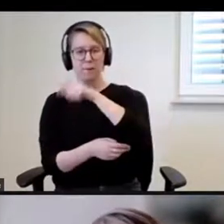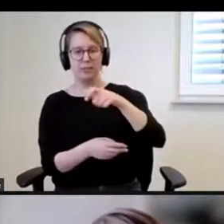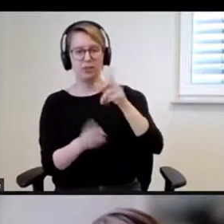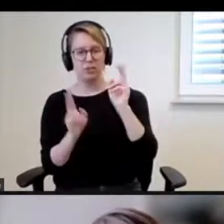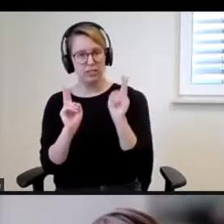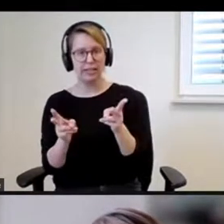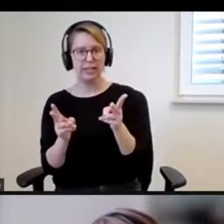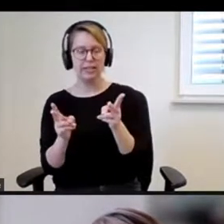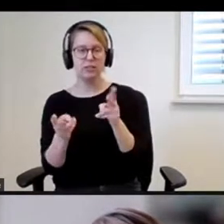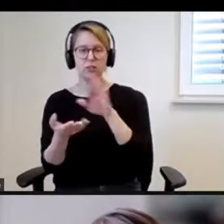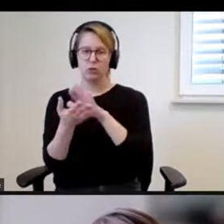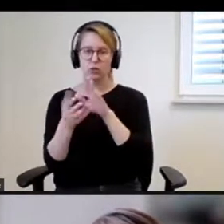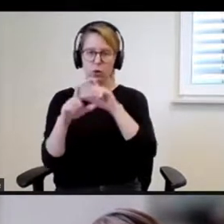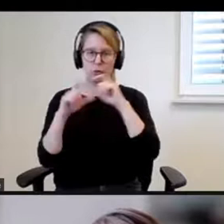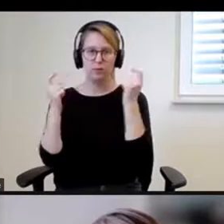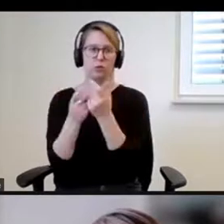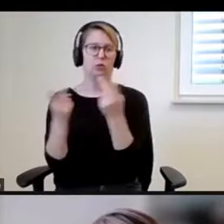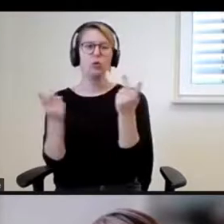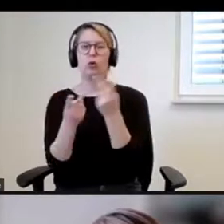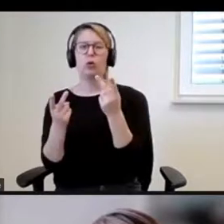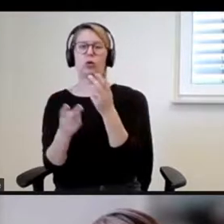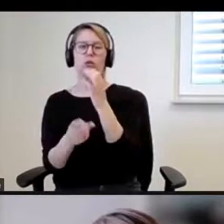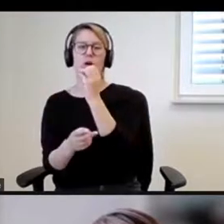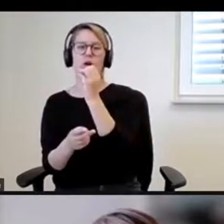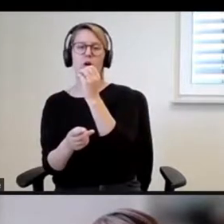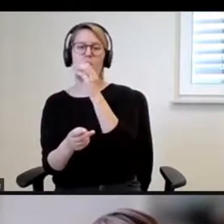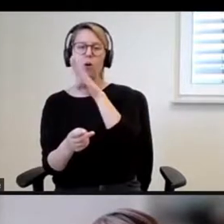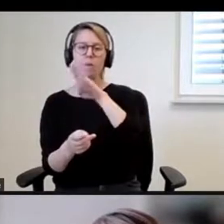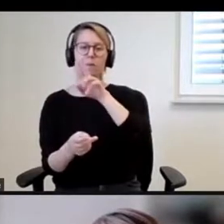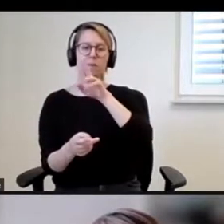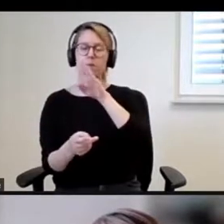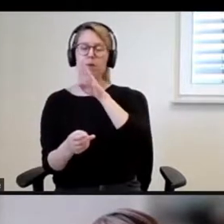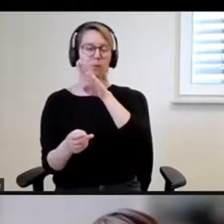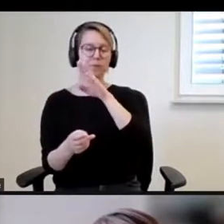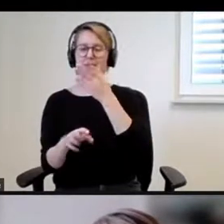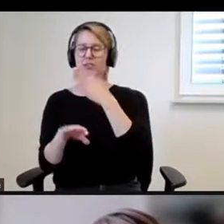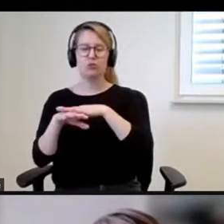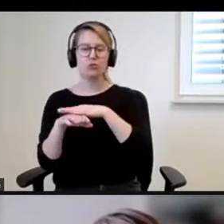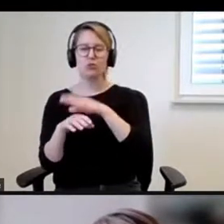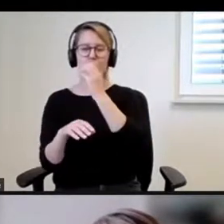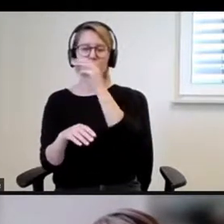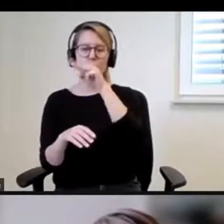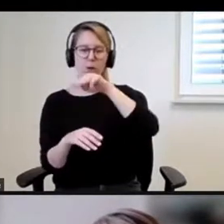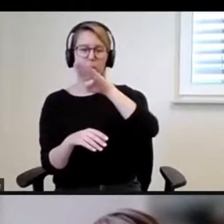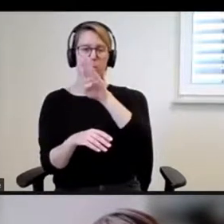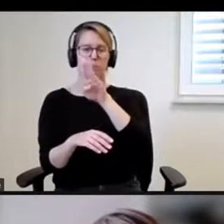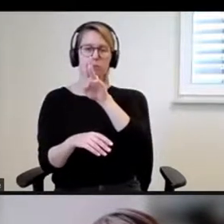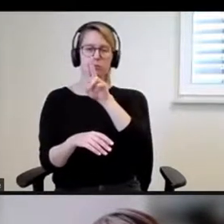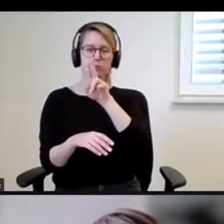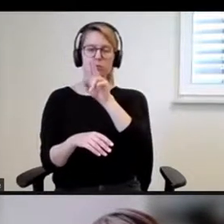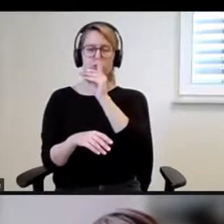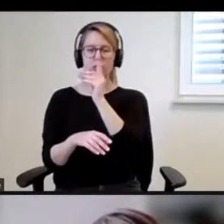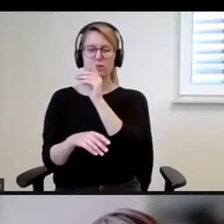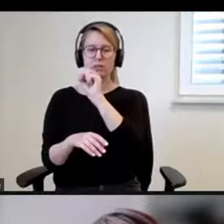Ombudsfrau, die accessibel sind, die disponibel sind, weil e Mensch mit Behinderung ganz sehr auch